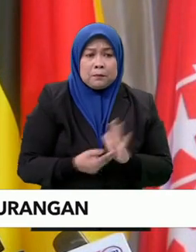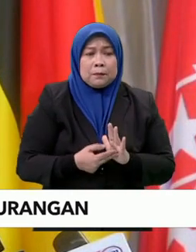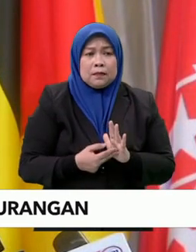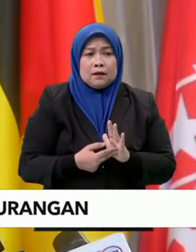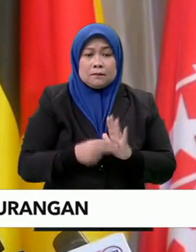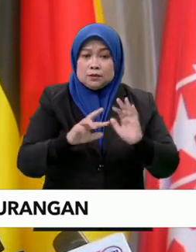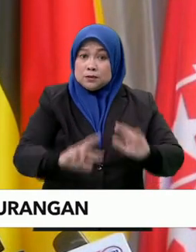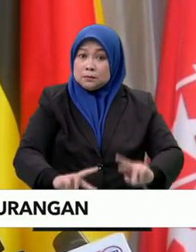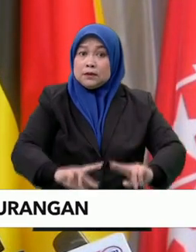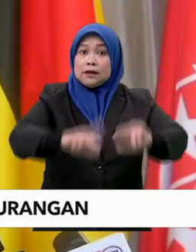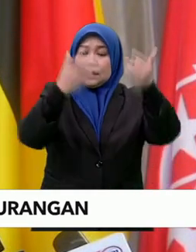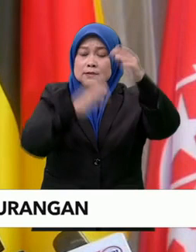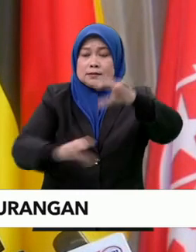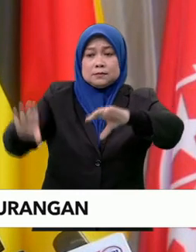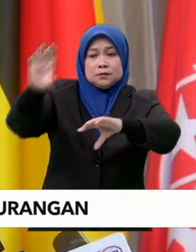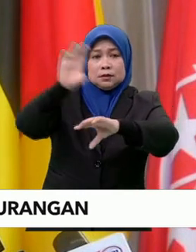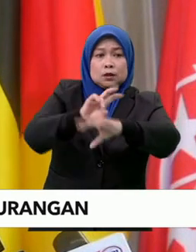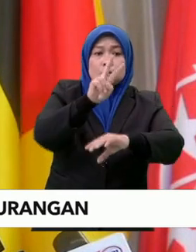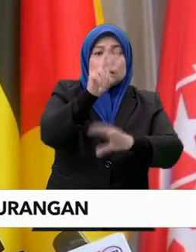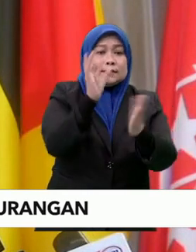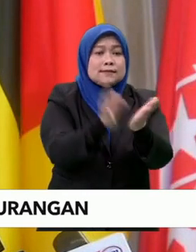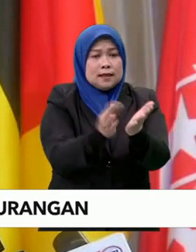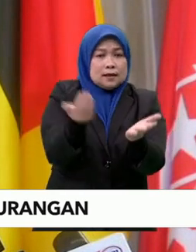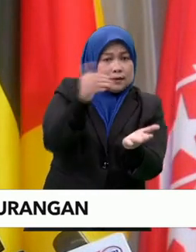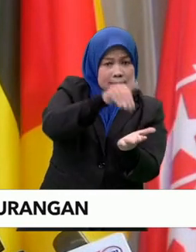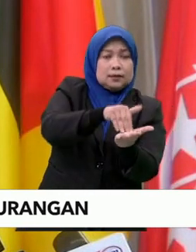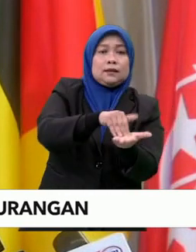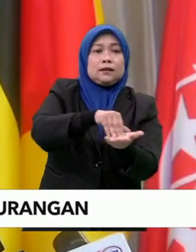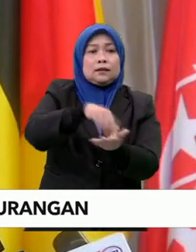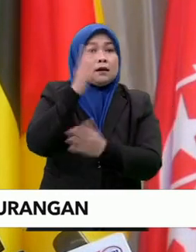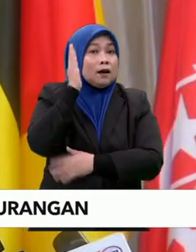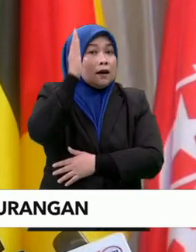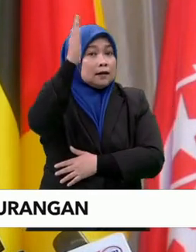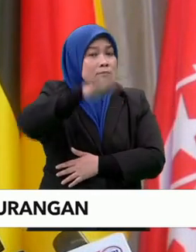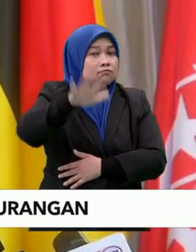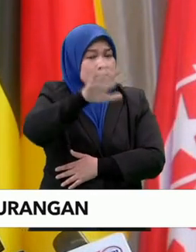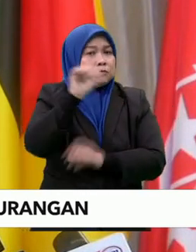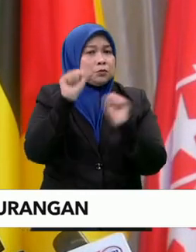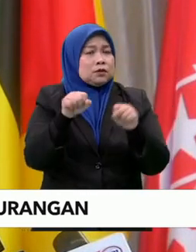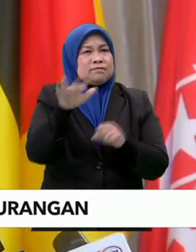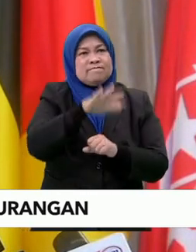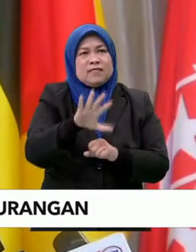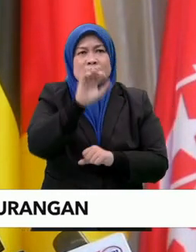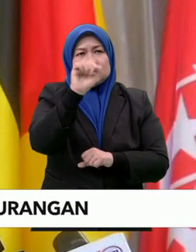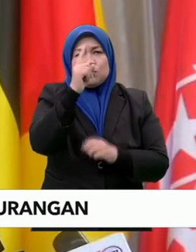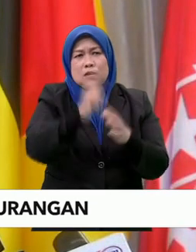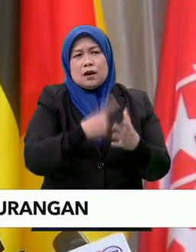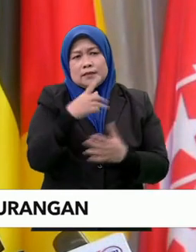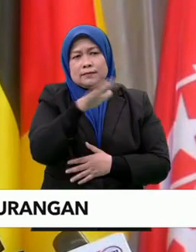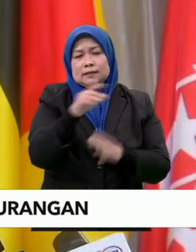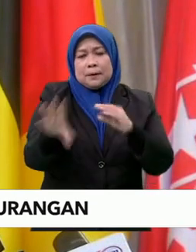meningkatkan subsidi sebanyak 2sin lagi yang dijangkau akan menelan belanja sebulan